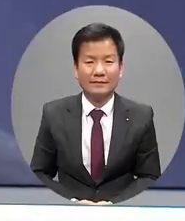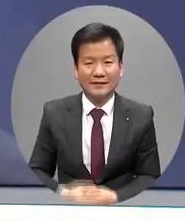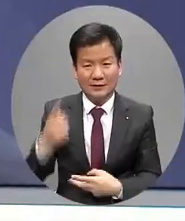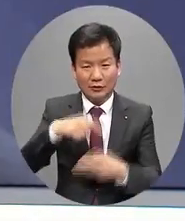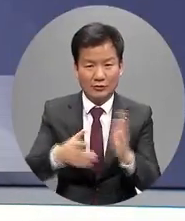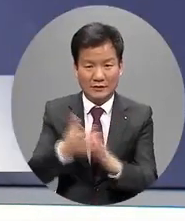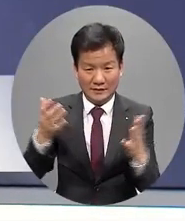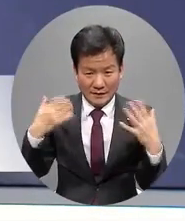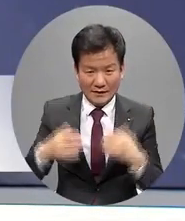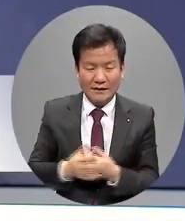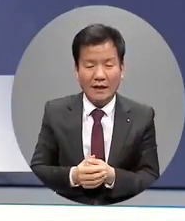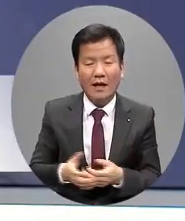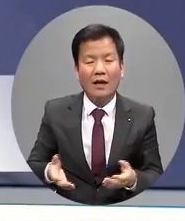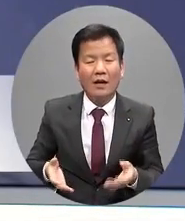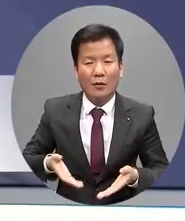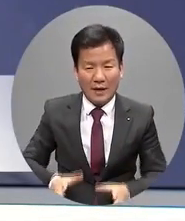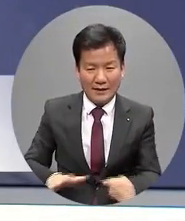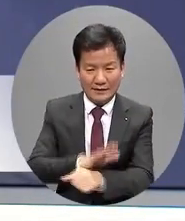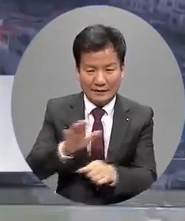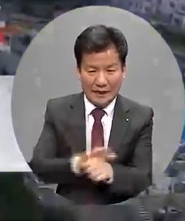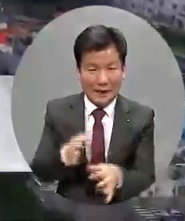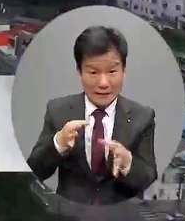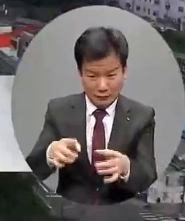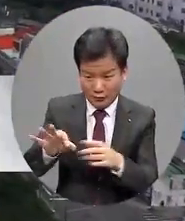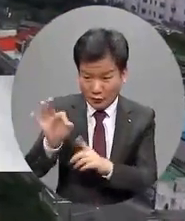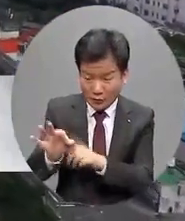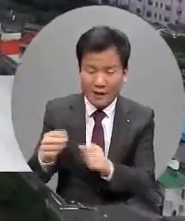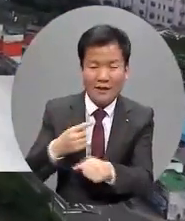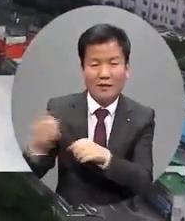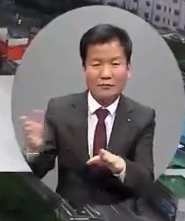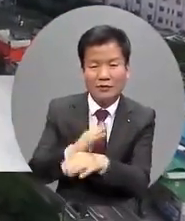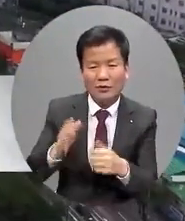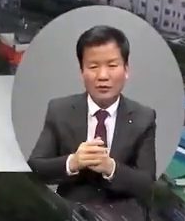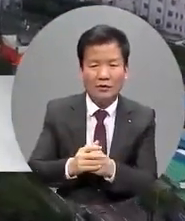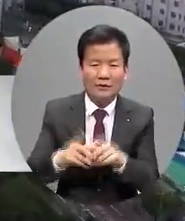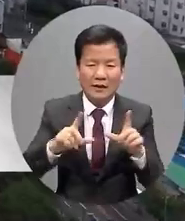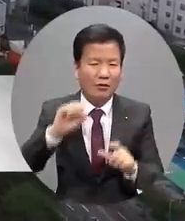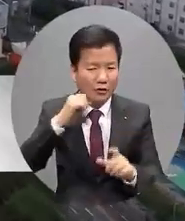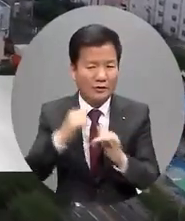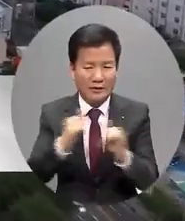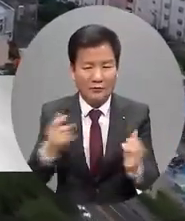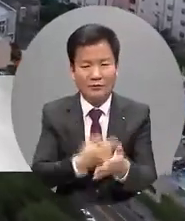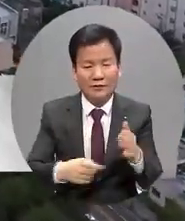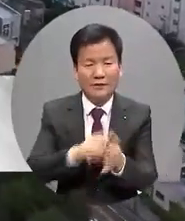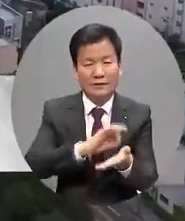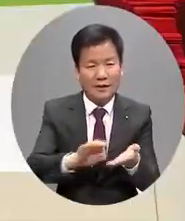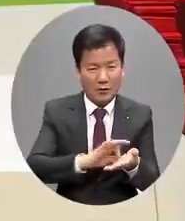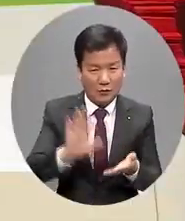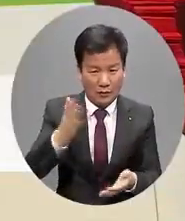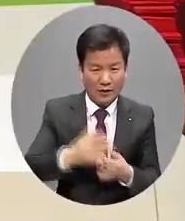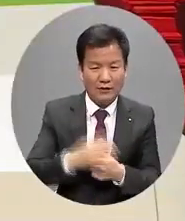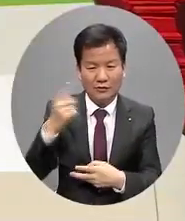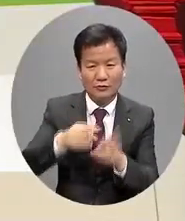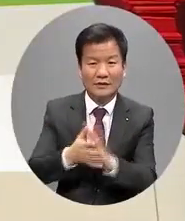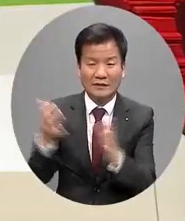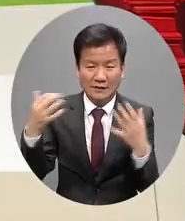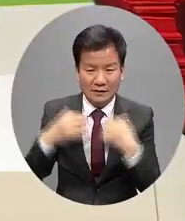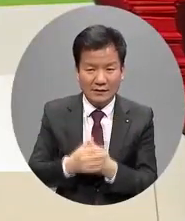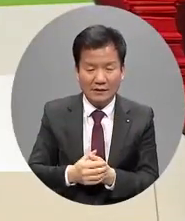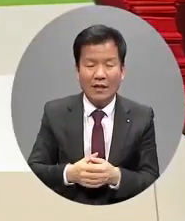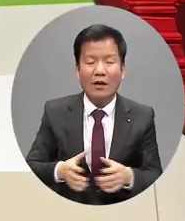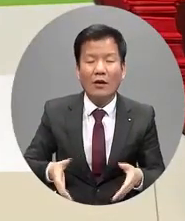청주시가 고향 사랑 기부제 조성한 기금을 내년부터 취약계층 지원에 사용합니다 청주시는